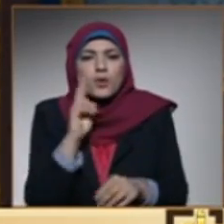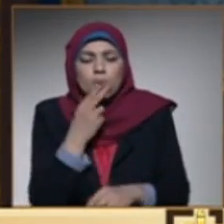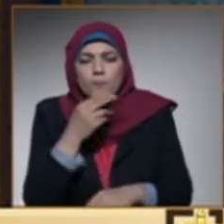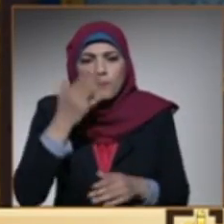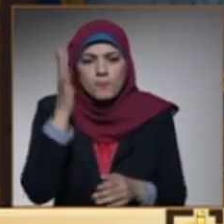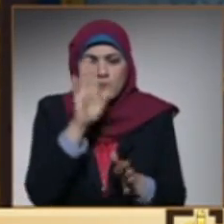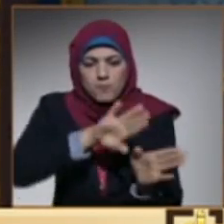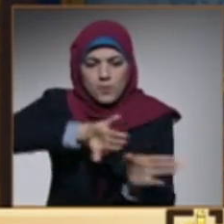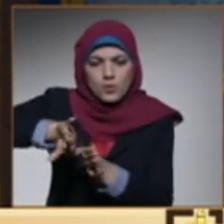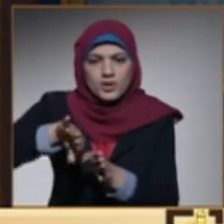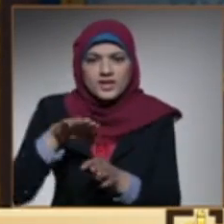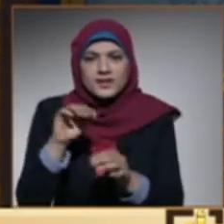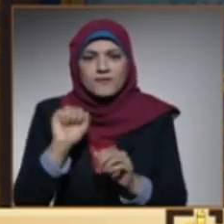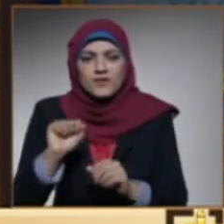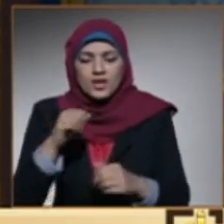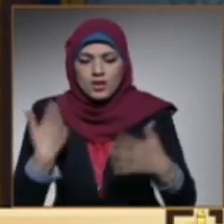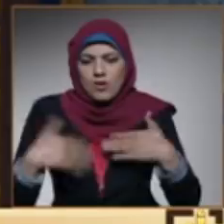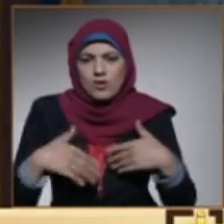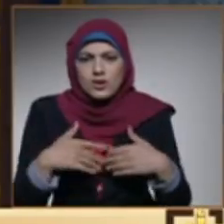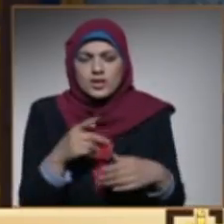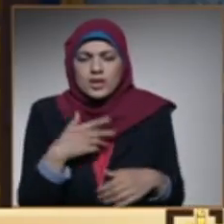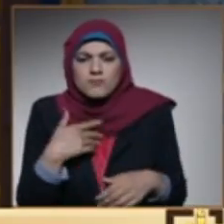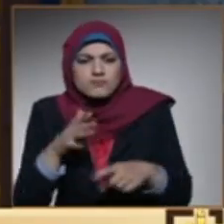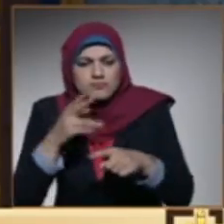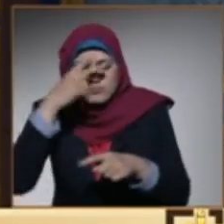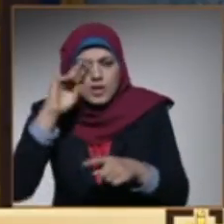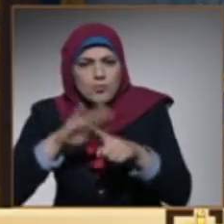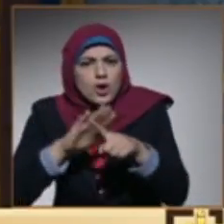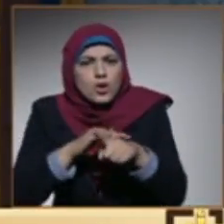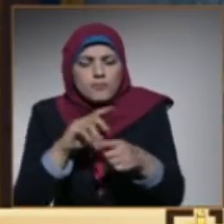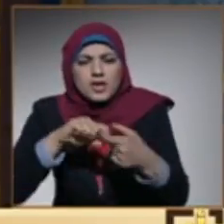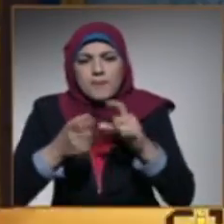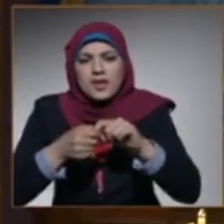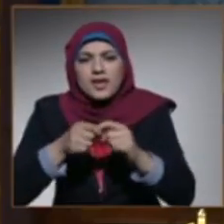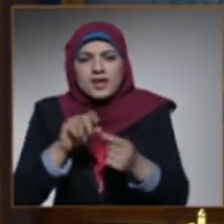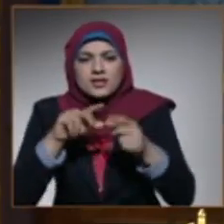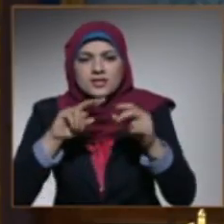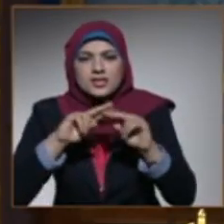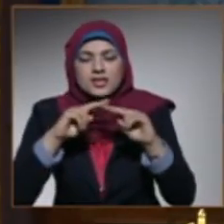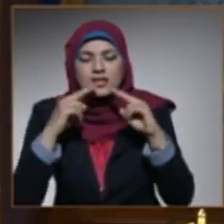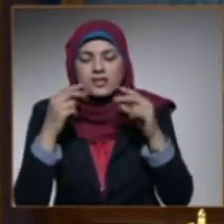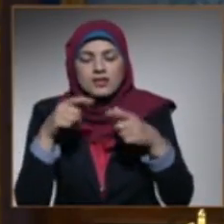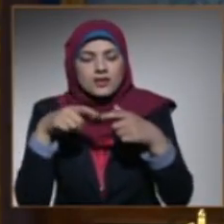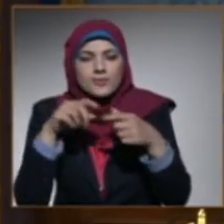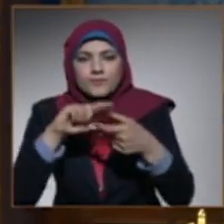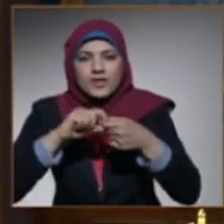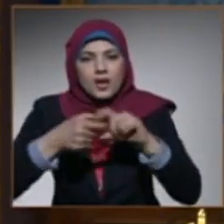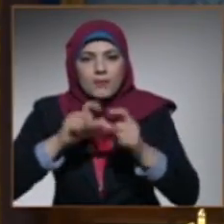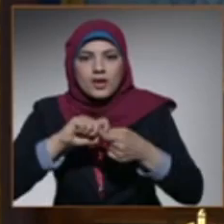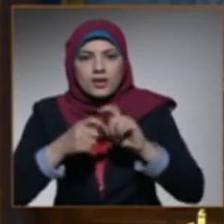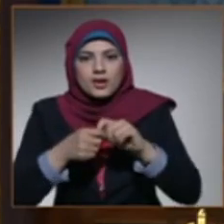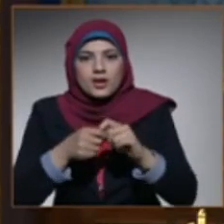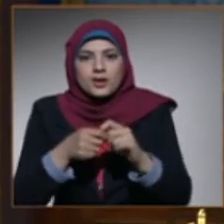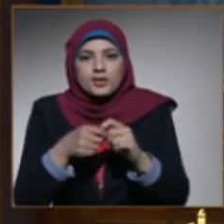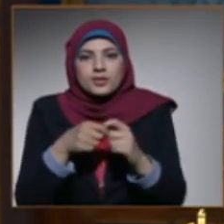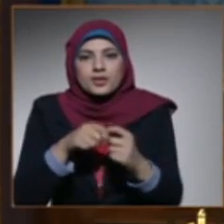الخاصة، فبقى هم اللي بيرعاهم بس جمعيات أهلية، يا إما المدارس طبعا بتاعتهم مفيش إن هي